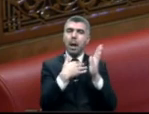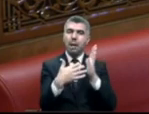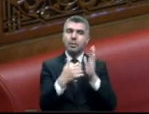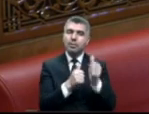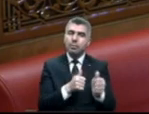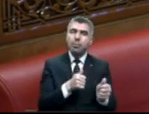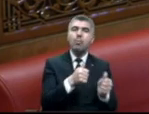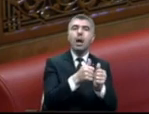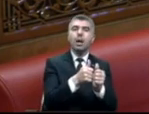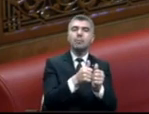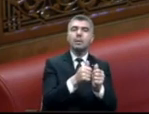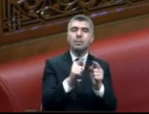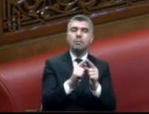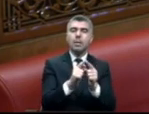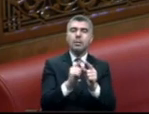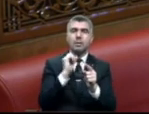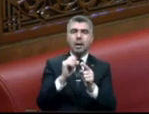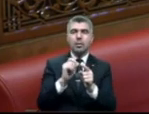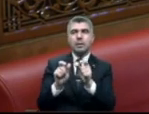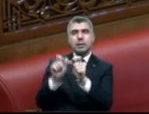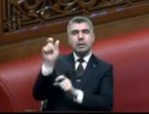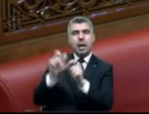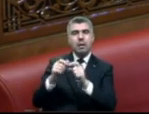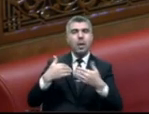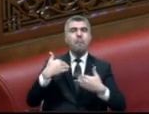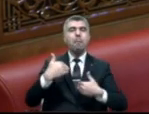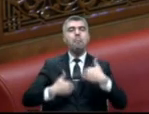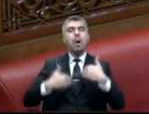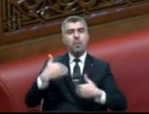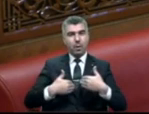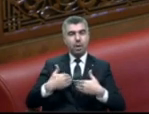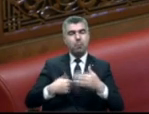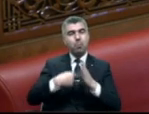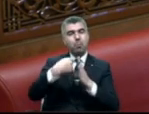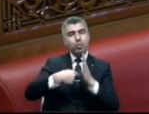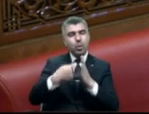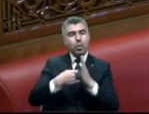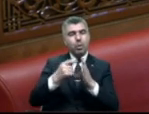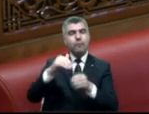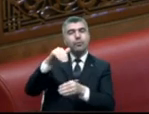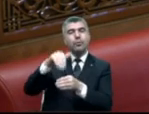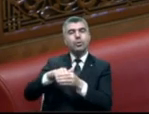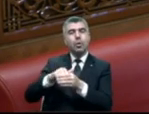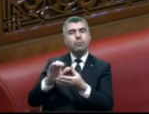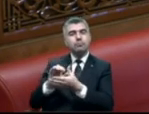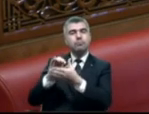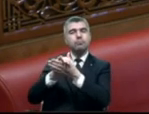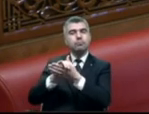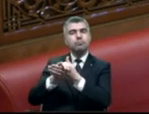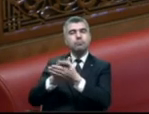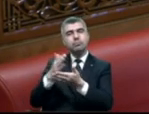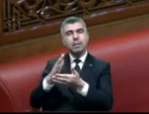مواكبة وتمويل أنشطة المدررة للدخل لفائدة الأشخاص بوضعية إعاقة خلال صندوق التماسك الاجتماعي في